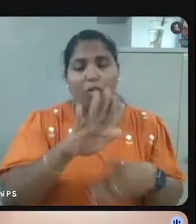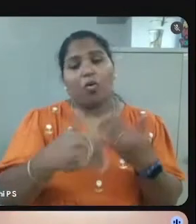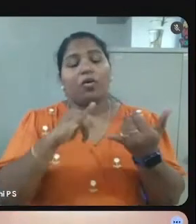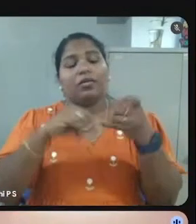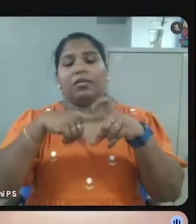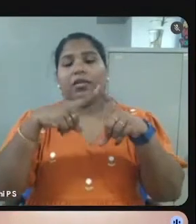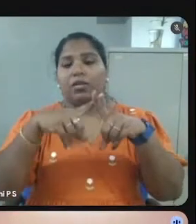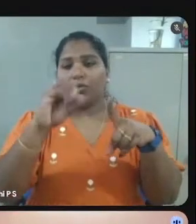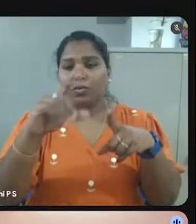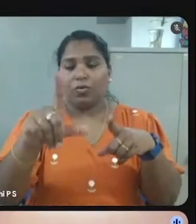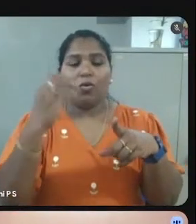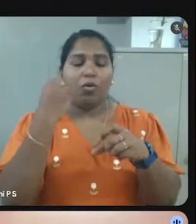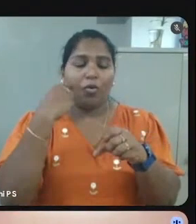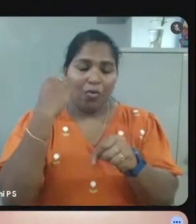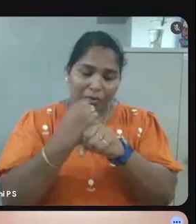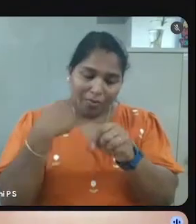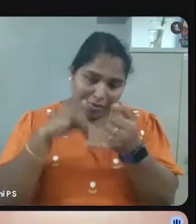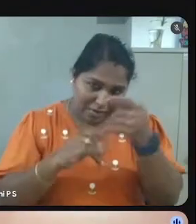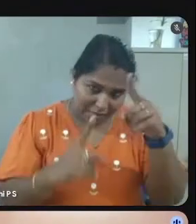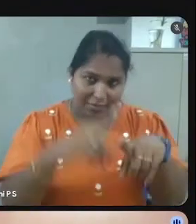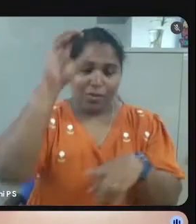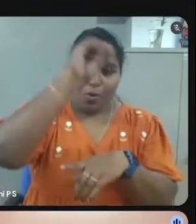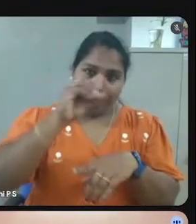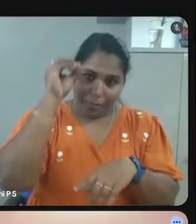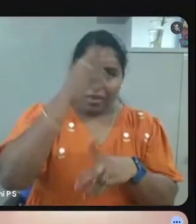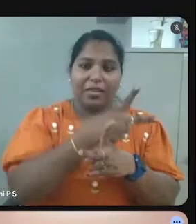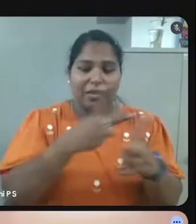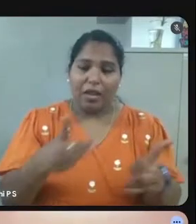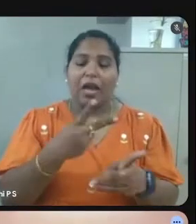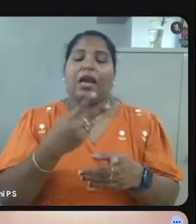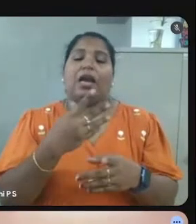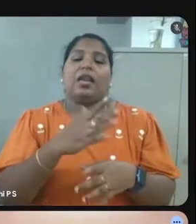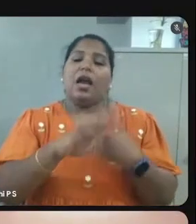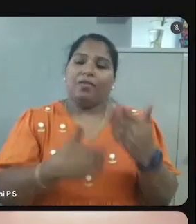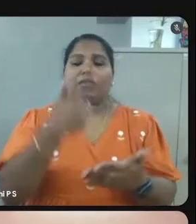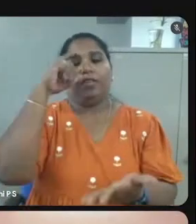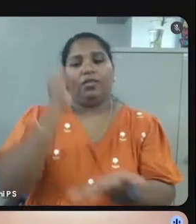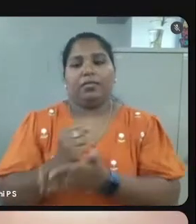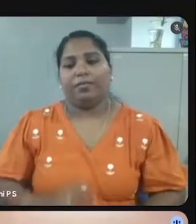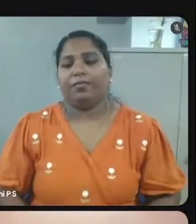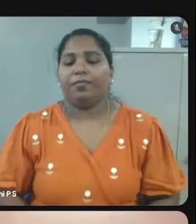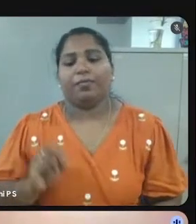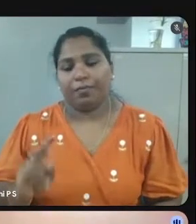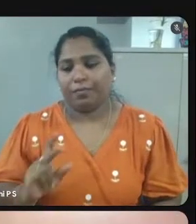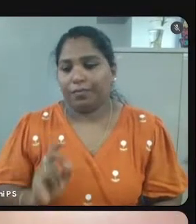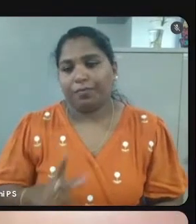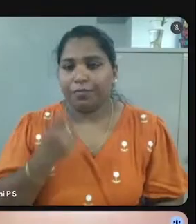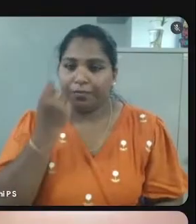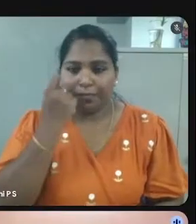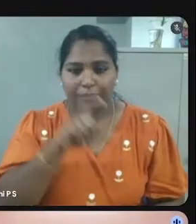പോലെ മൾട്ടി ഡിസിപ്ലിനറി ടീം അപ്രോച്ചോടി നമുക്ക് അതുകൊണ്ട് തീരുമാനിക്കാം.